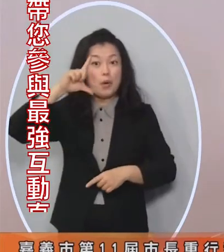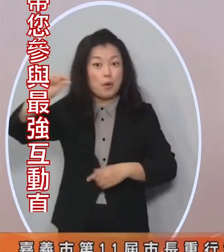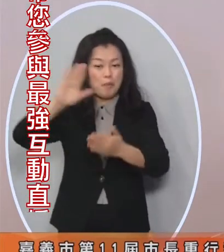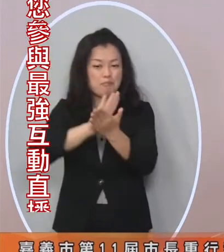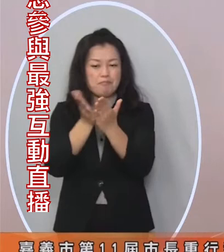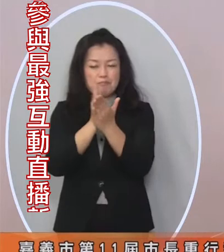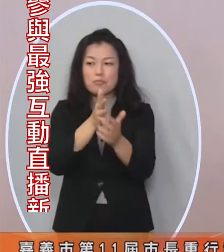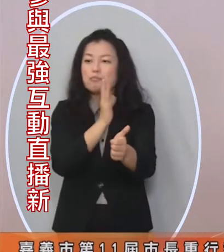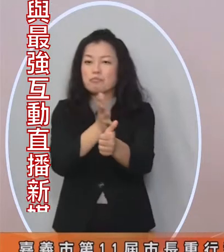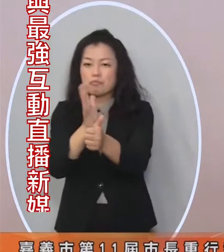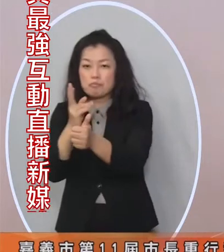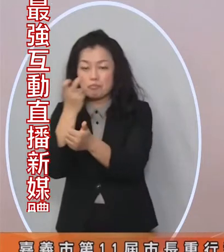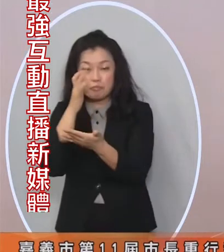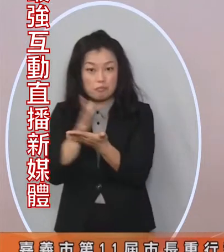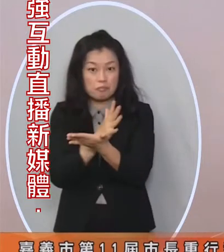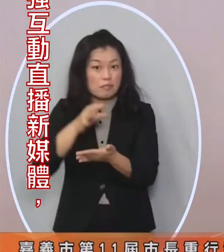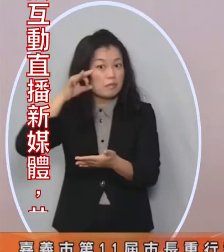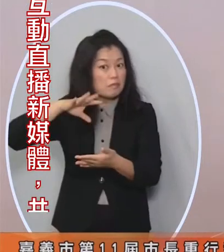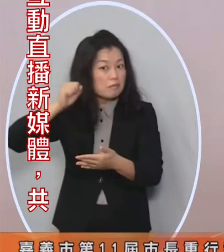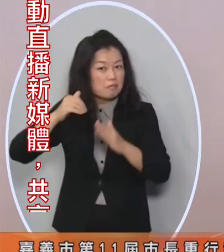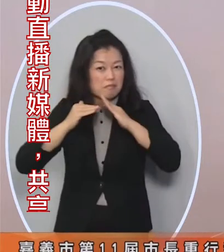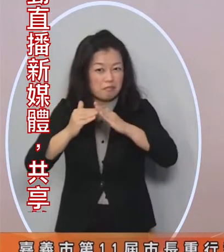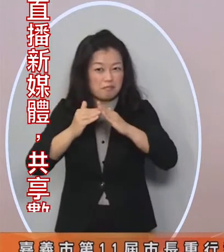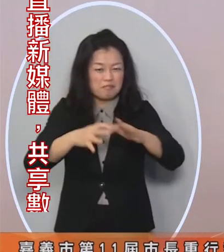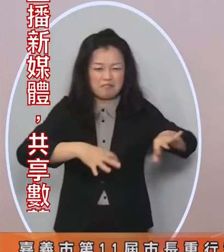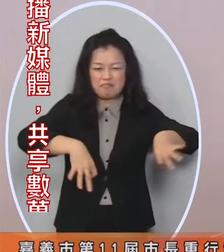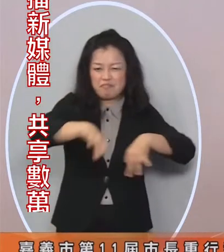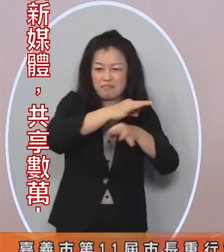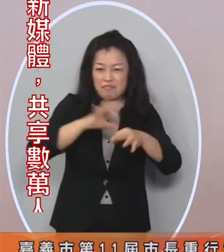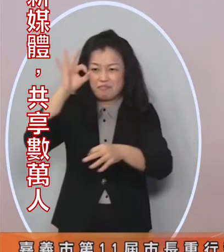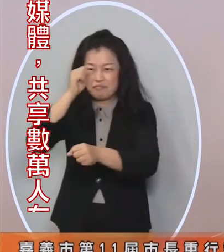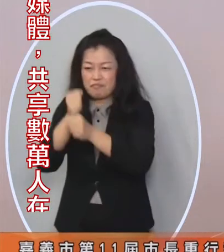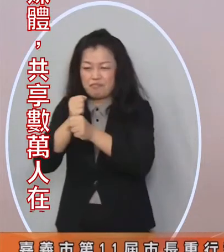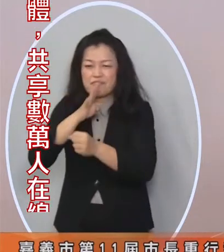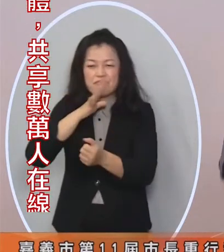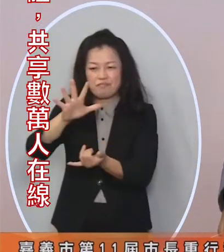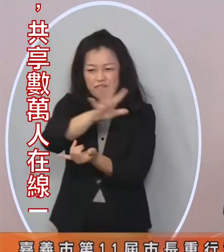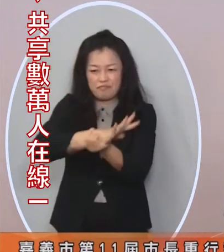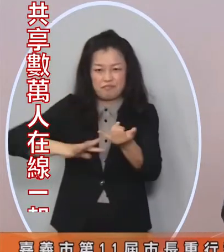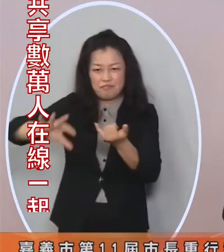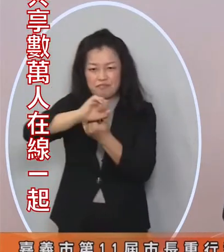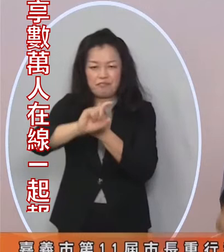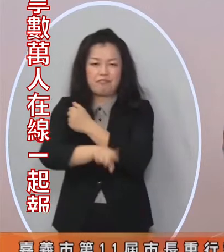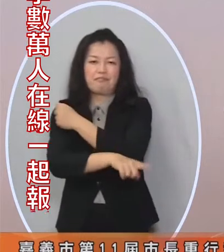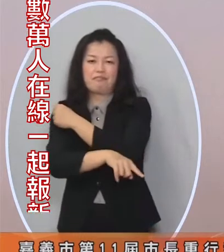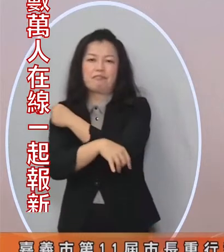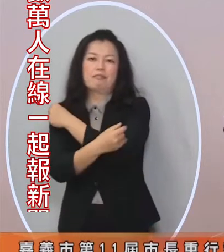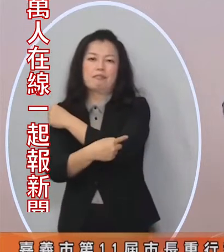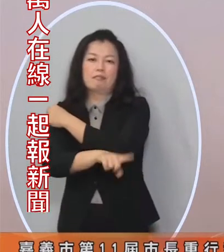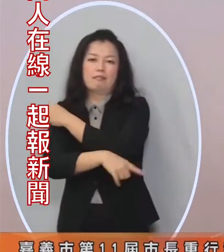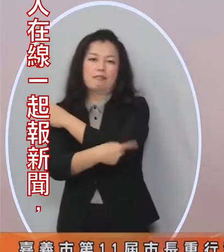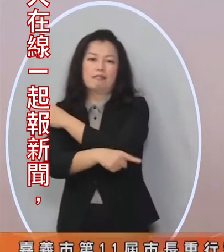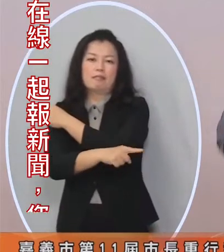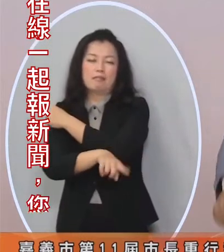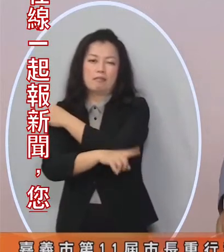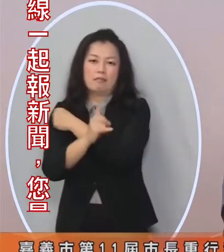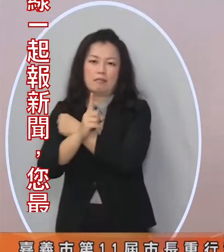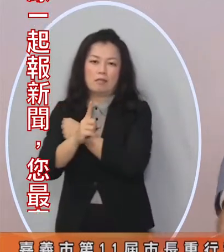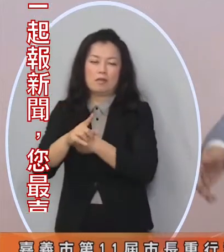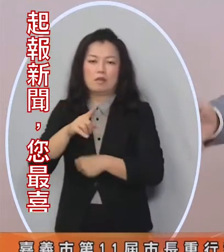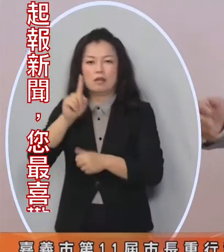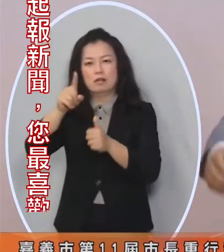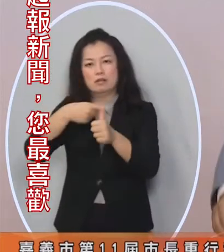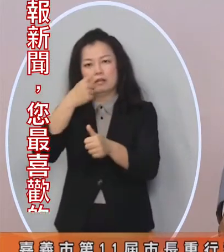定的结果。哦，嘉义市的经济跟就业是全国最后一名，哦，三个离岛不算，是全国最后一名，